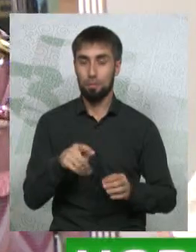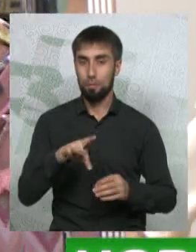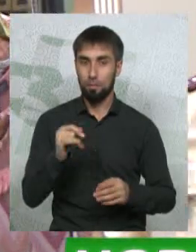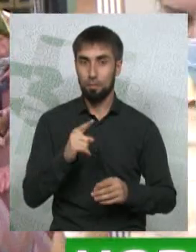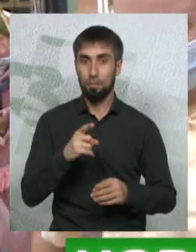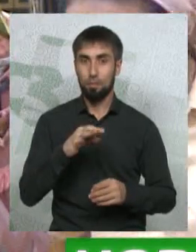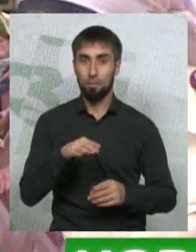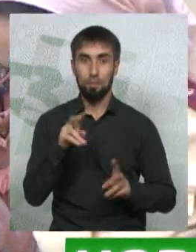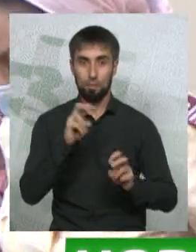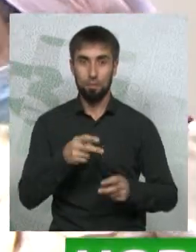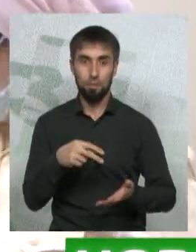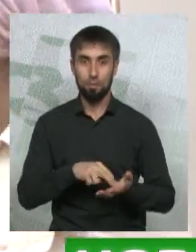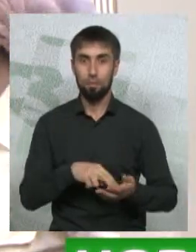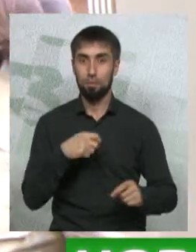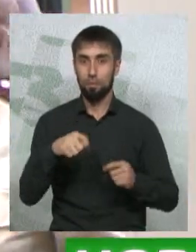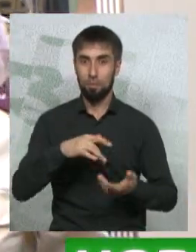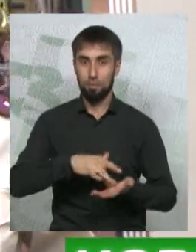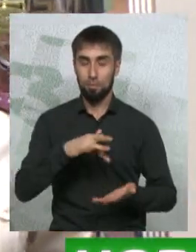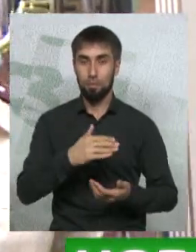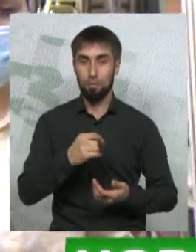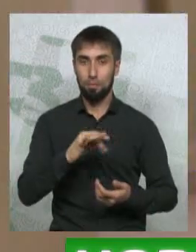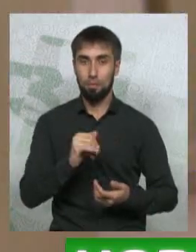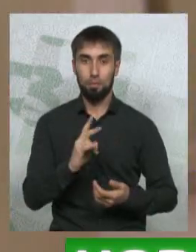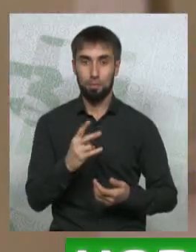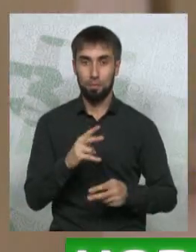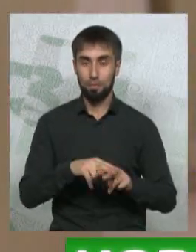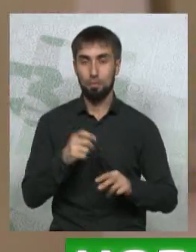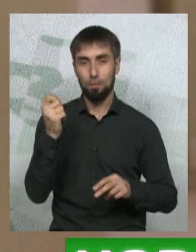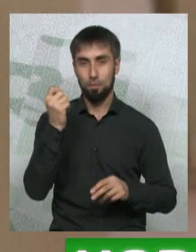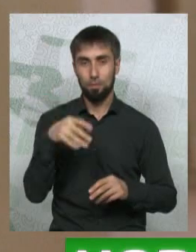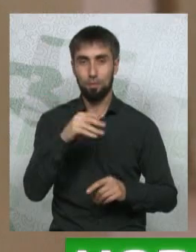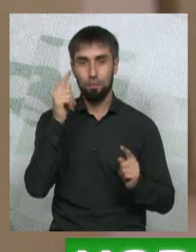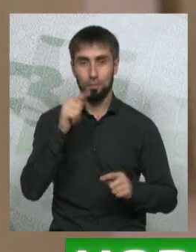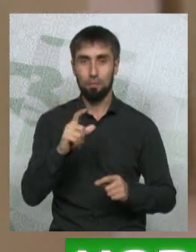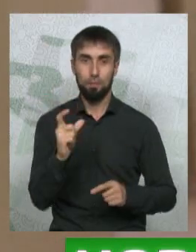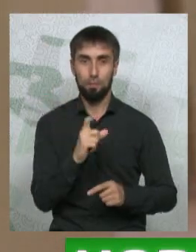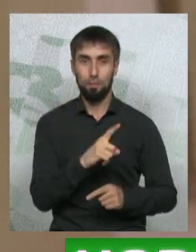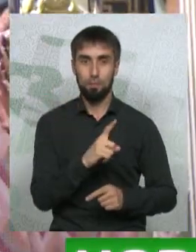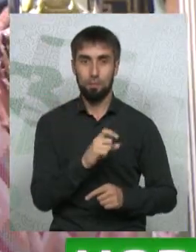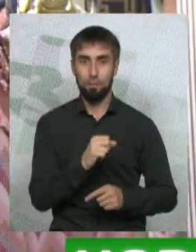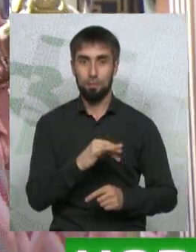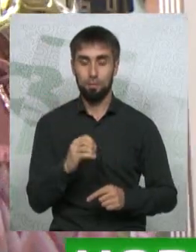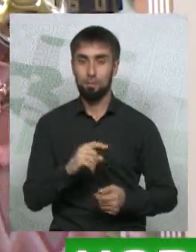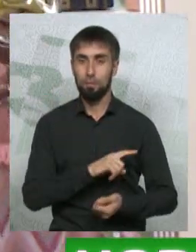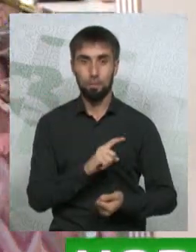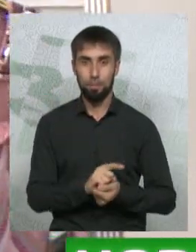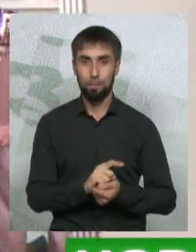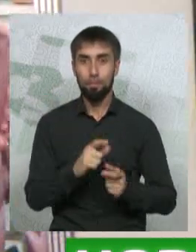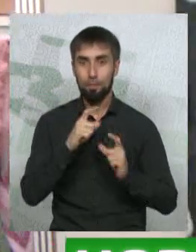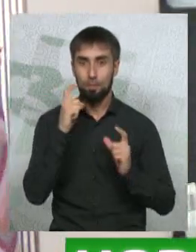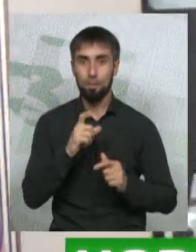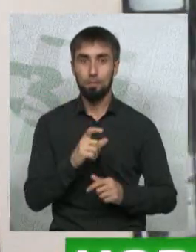раз объектом для проверки стал торговый центр «Фабрика» в Назрани, известный в народе как «Синее здание». Обязательно